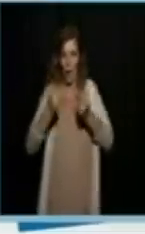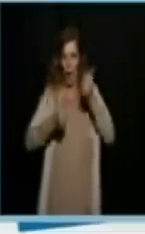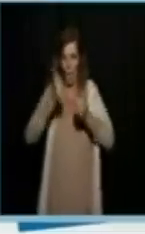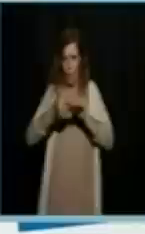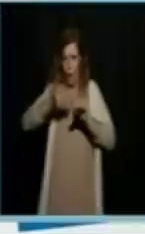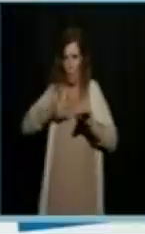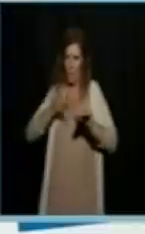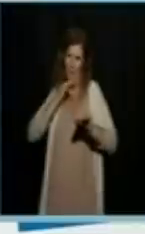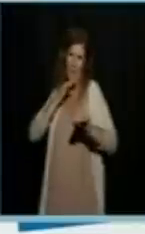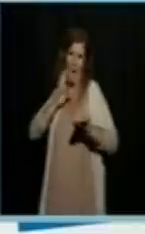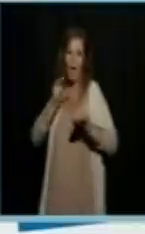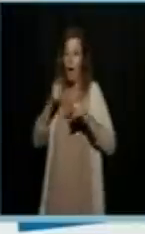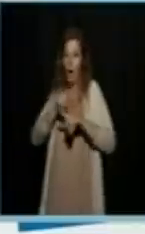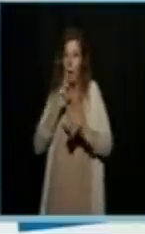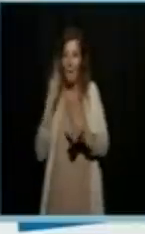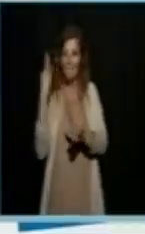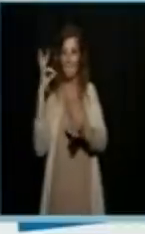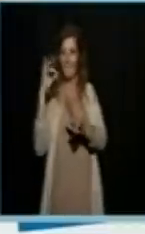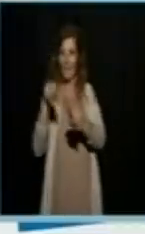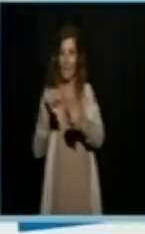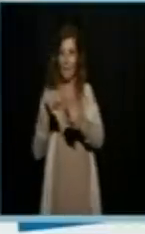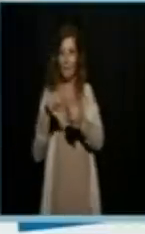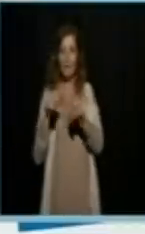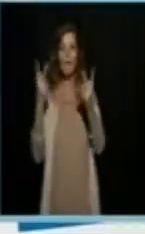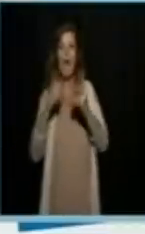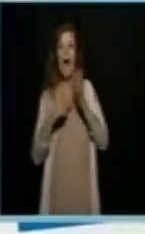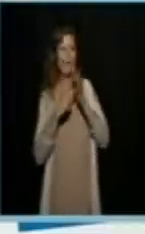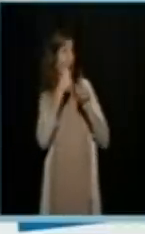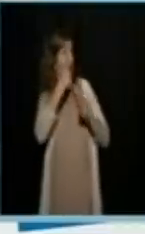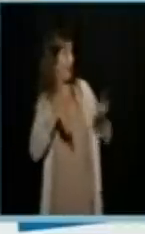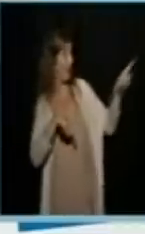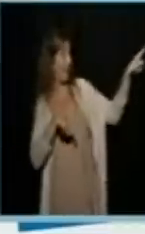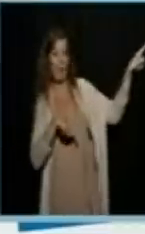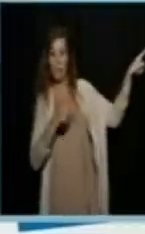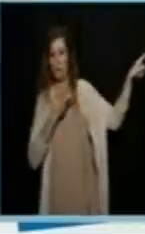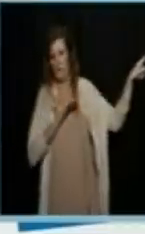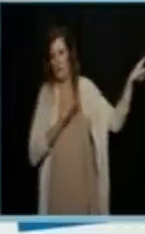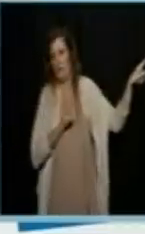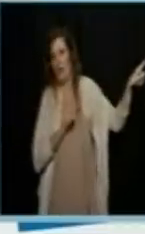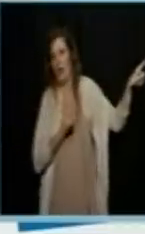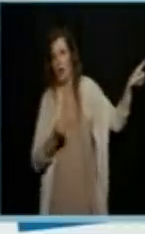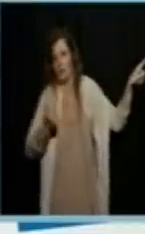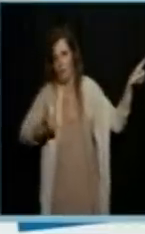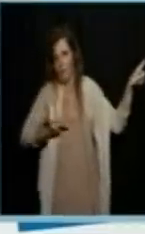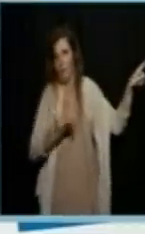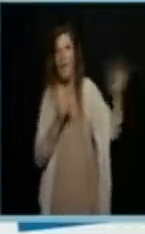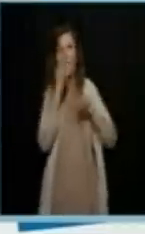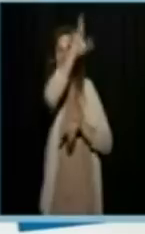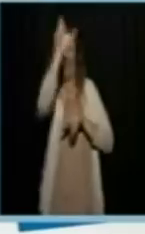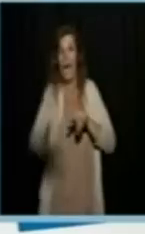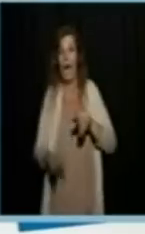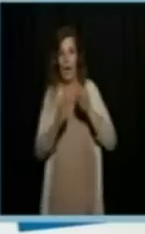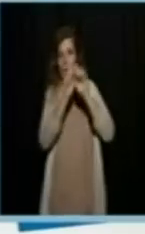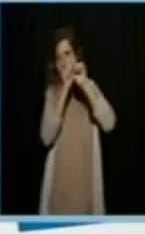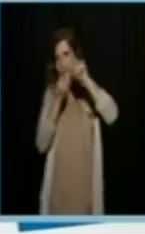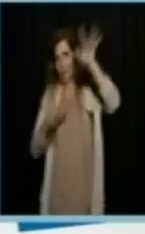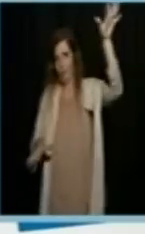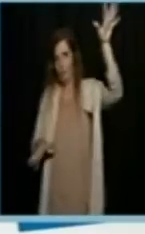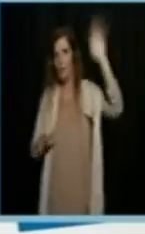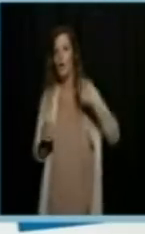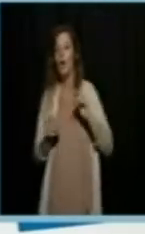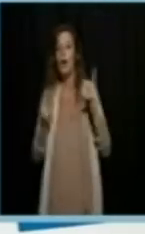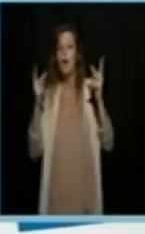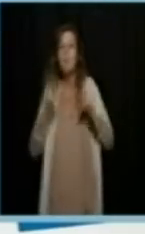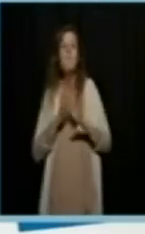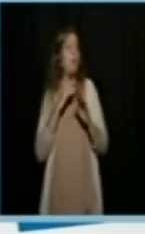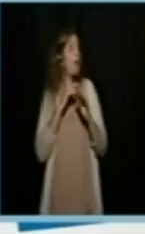prima. Ecco, in realtà di antenne come queste ce ne sono tantissime in Italia, non hanno nulla, non ha